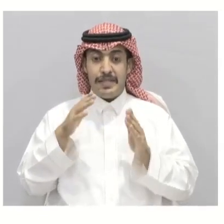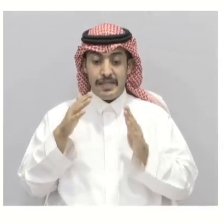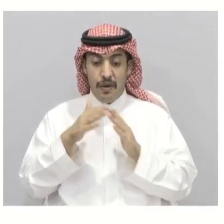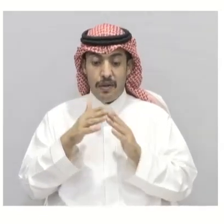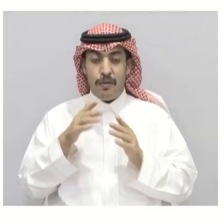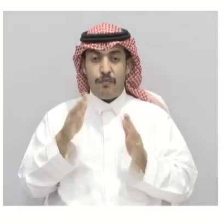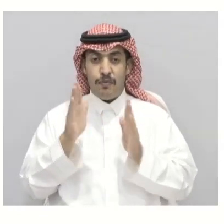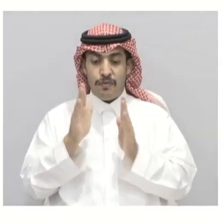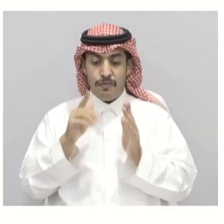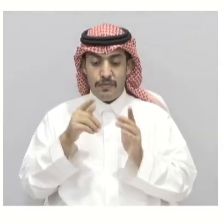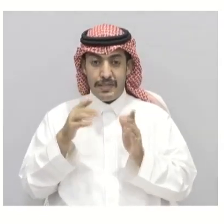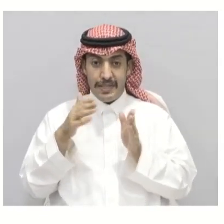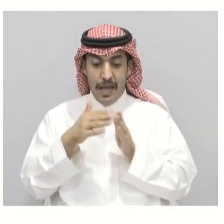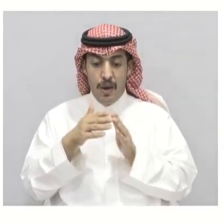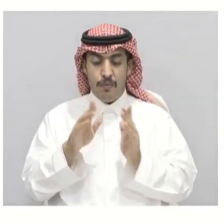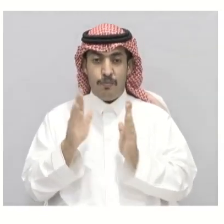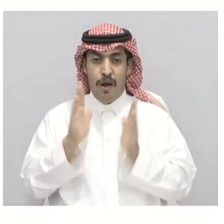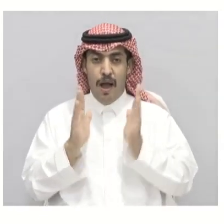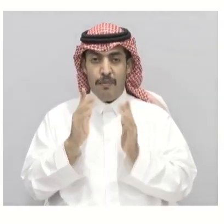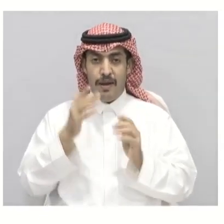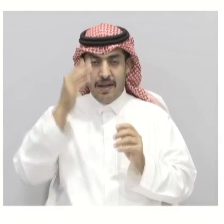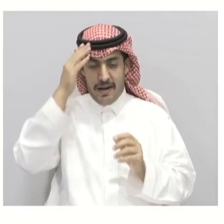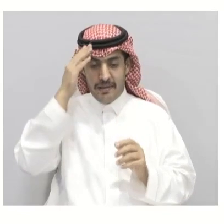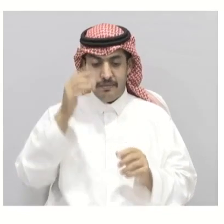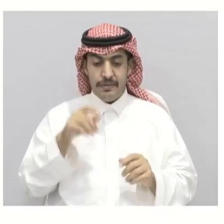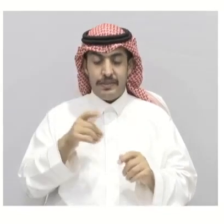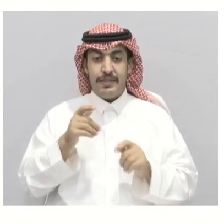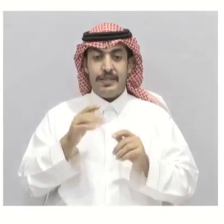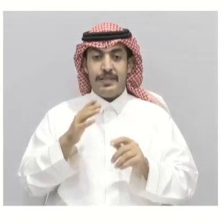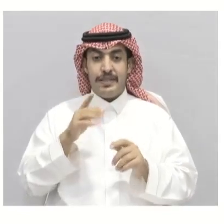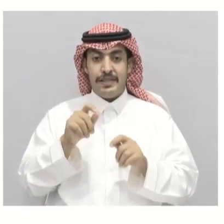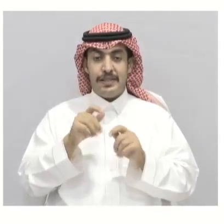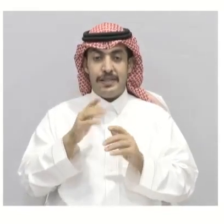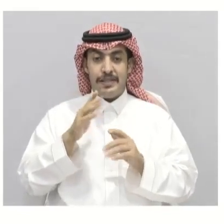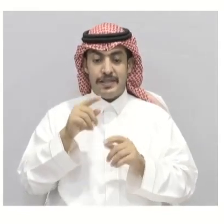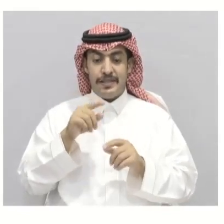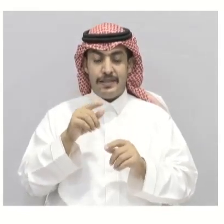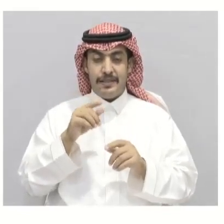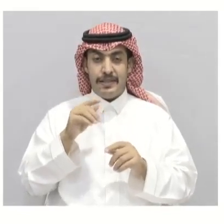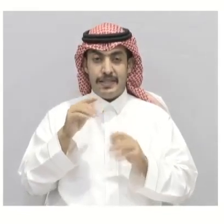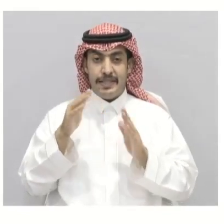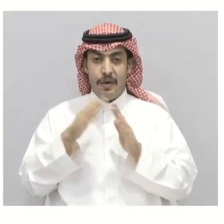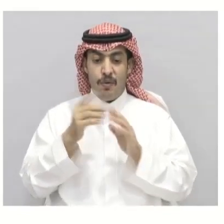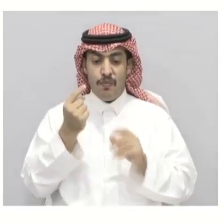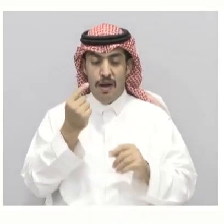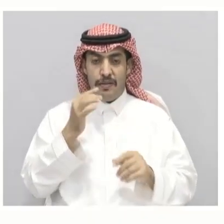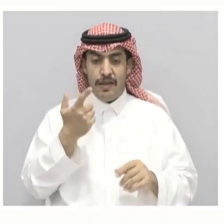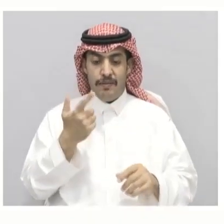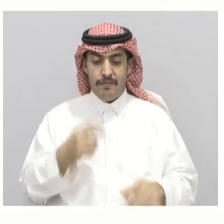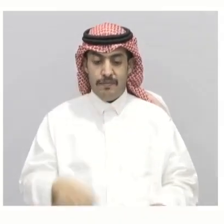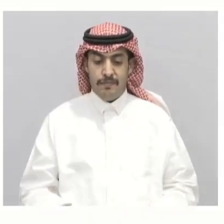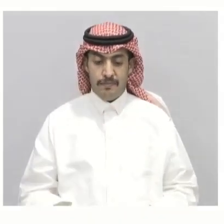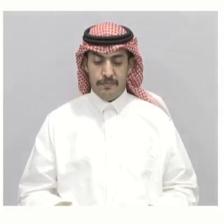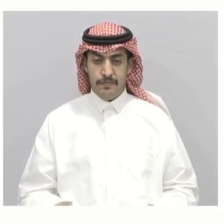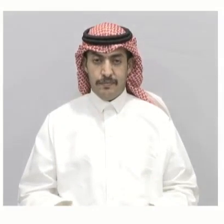بالراس فهنا الزاويه واحد ماذا يقابلها احسنتم الزاويه